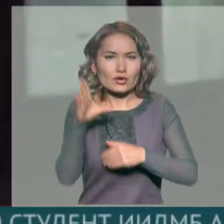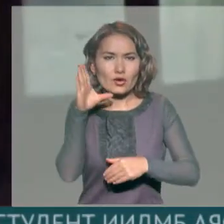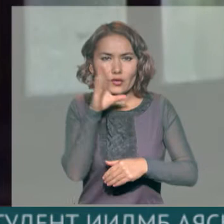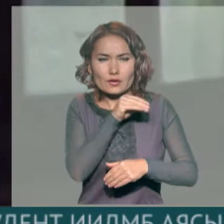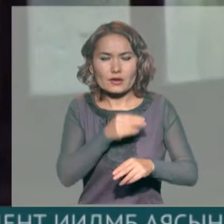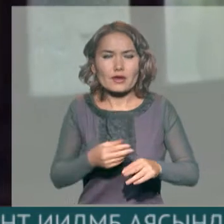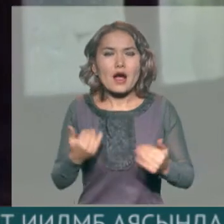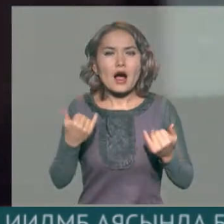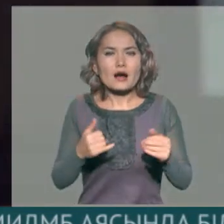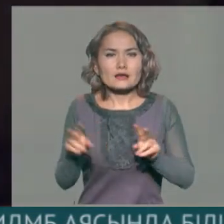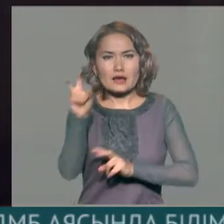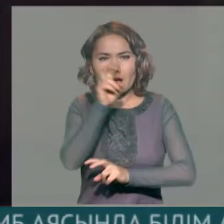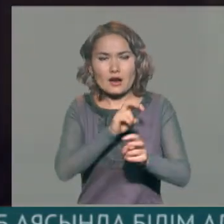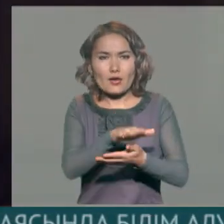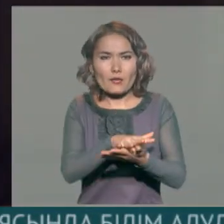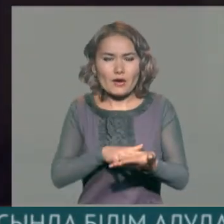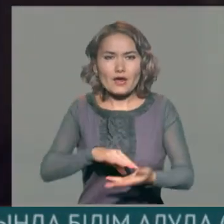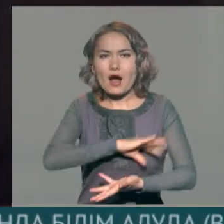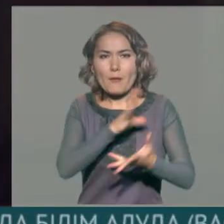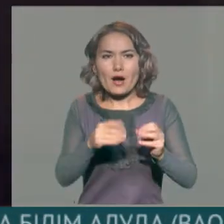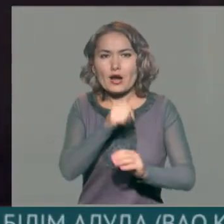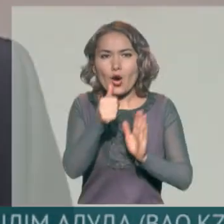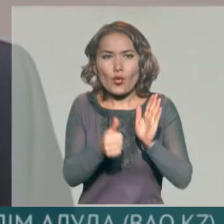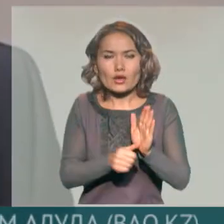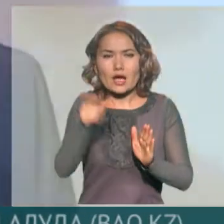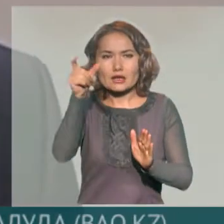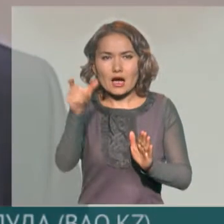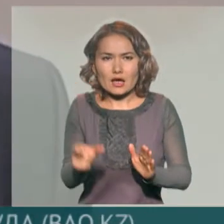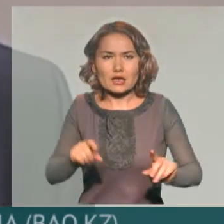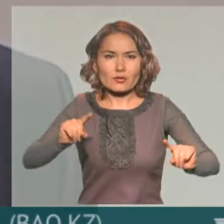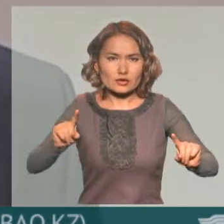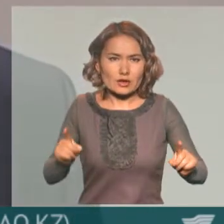асқан арнайы операция кезінде барлығы 16 адам ұсталды.